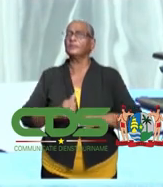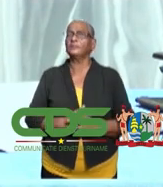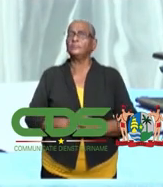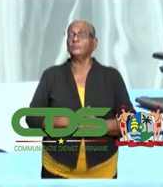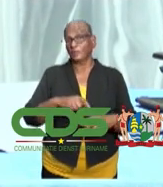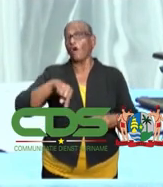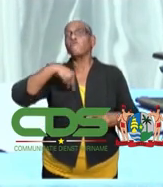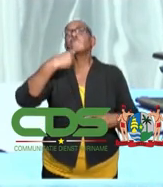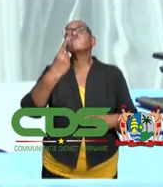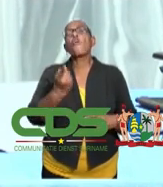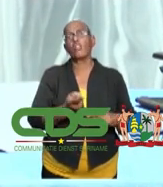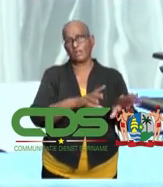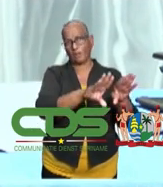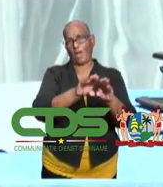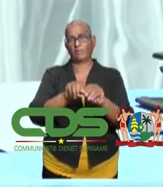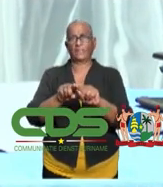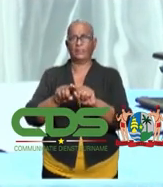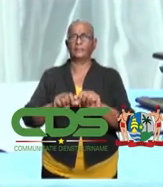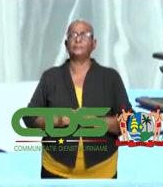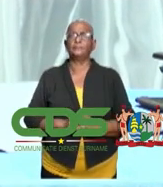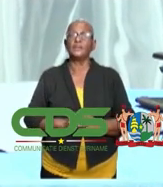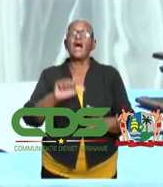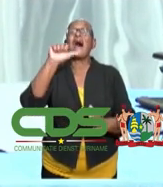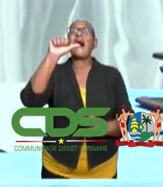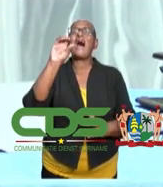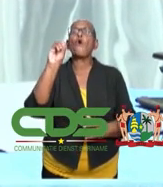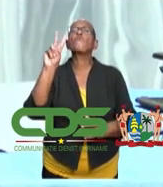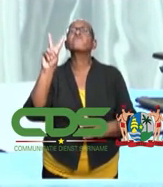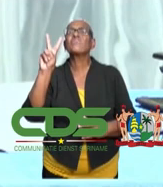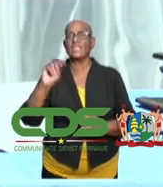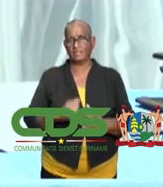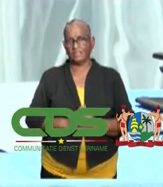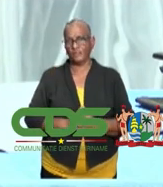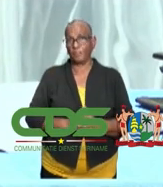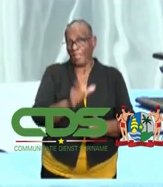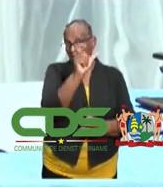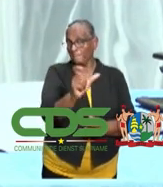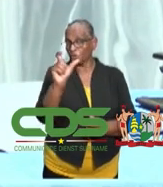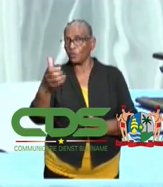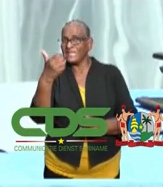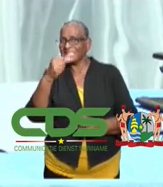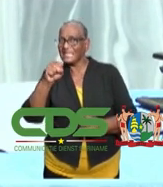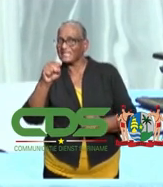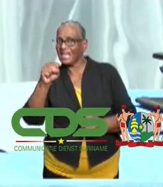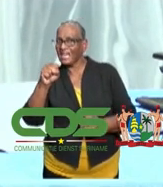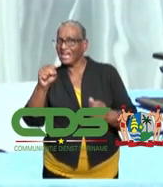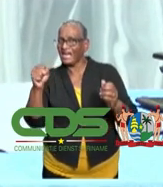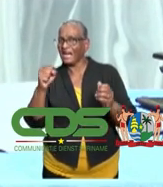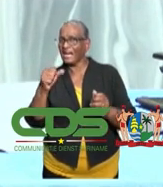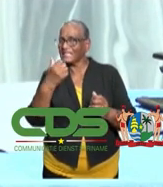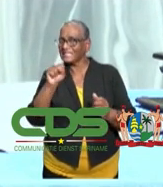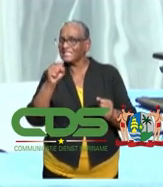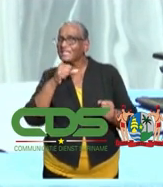En dat zijn de volgende maatregelen. AOV voor personen vanaf 60 jaar. Dus